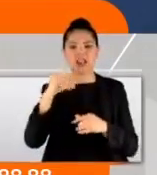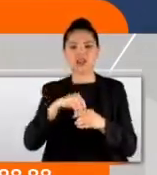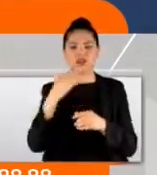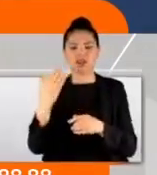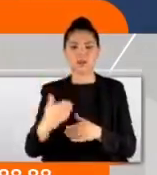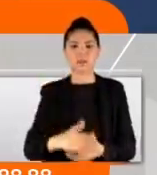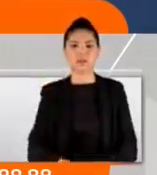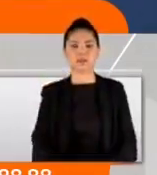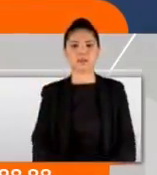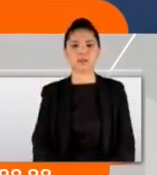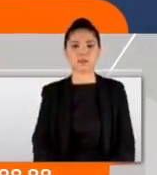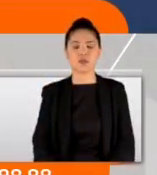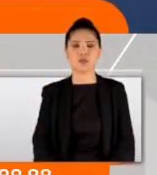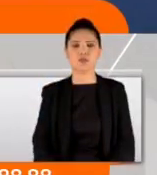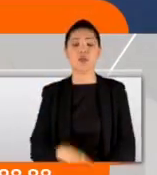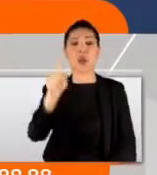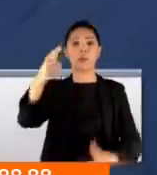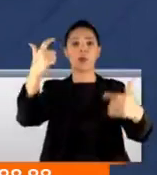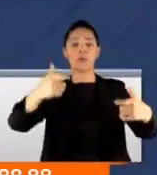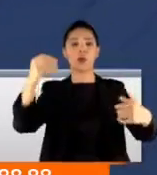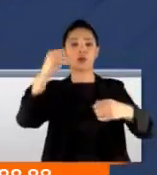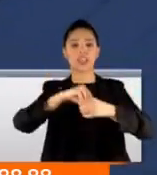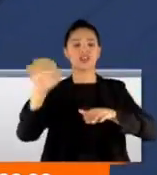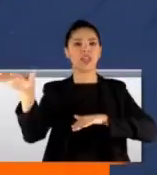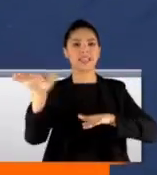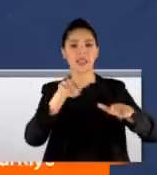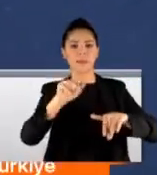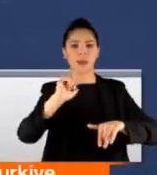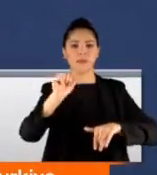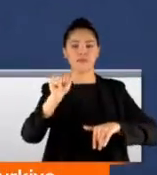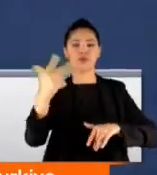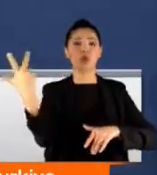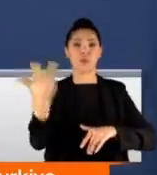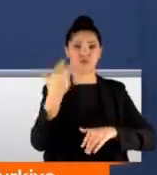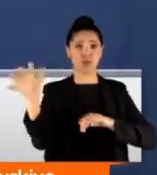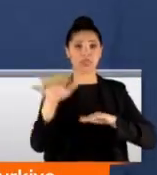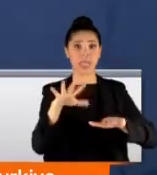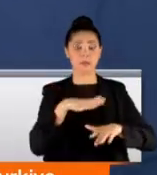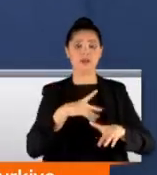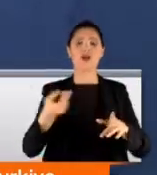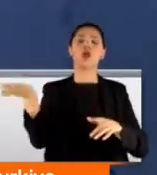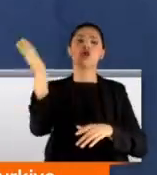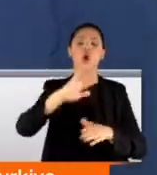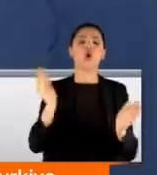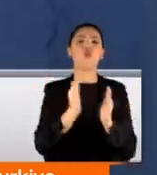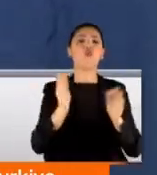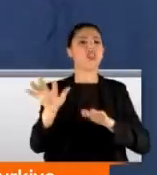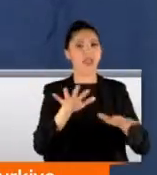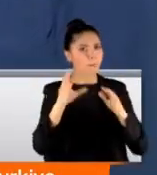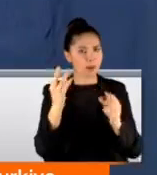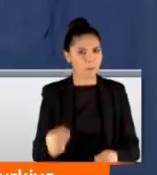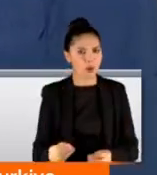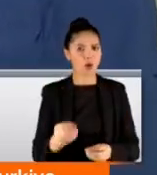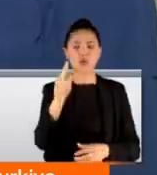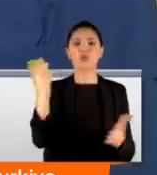Peki bu bölge içindeki deprem bugün şiddetli bir depremdi. Artçıları da olduğu ardında bu